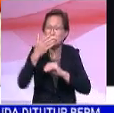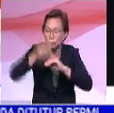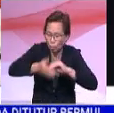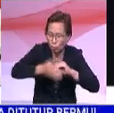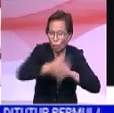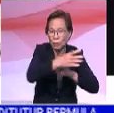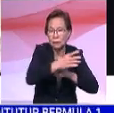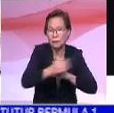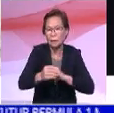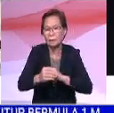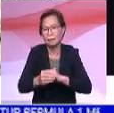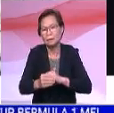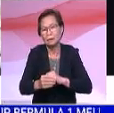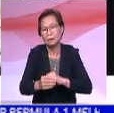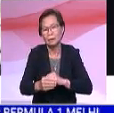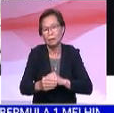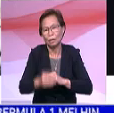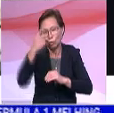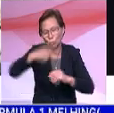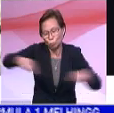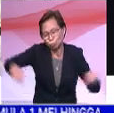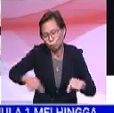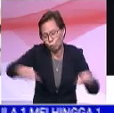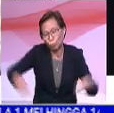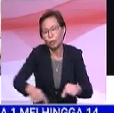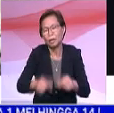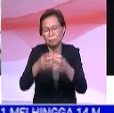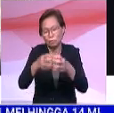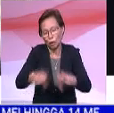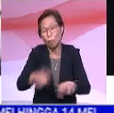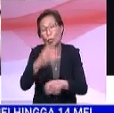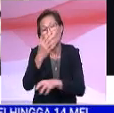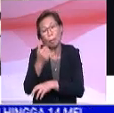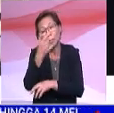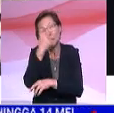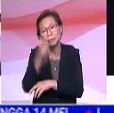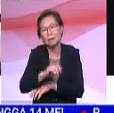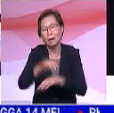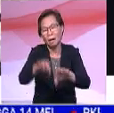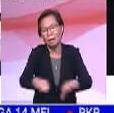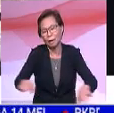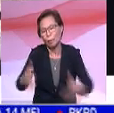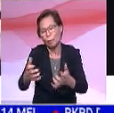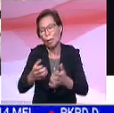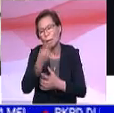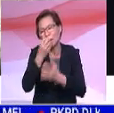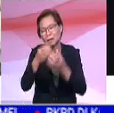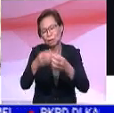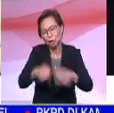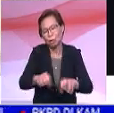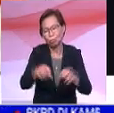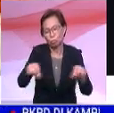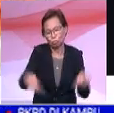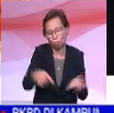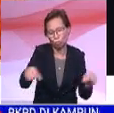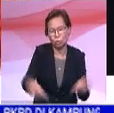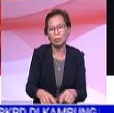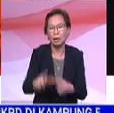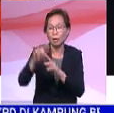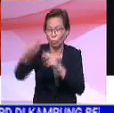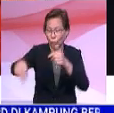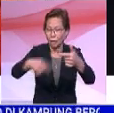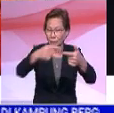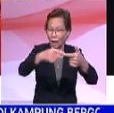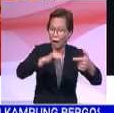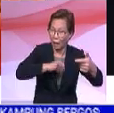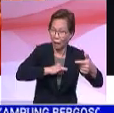sweet pepper untuk goreng telur sebab anak-anak dia mau makan telur goreng. Kemudian saya